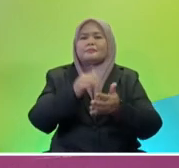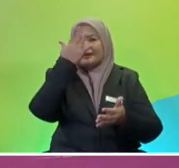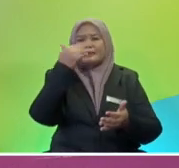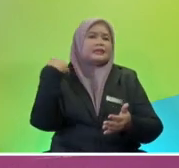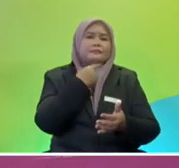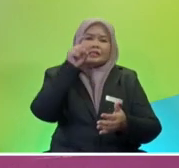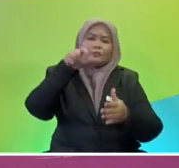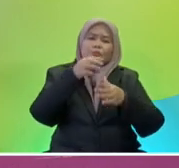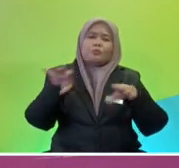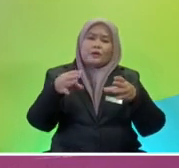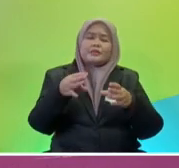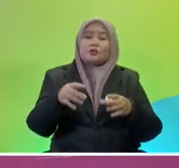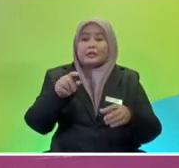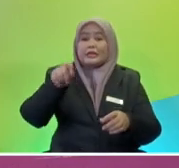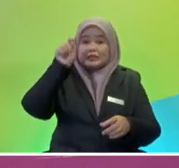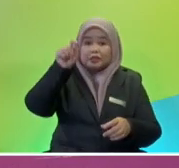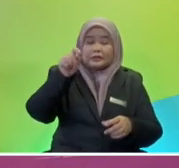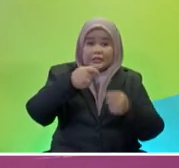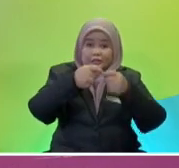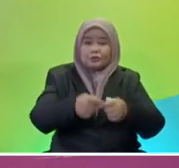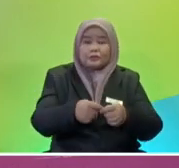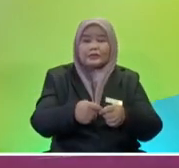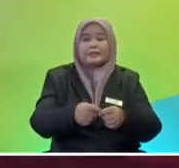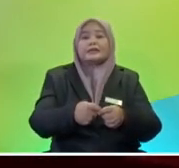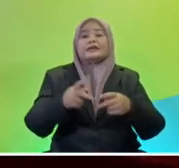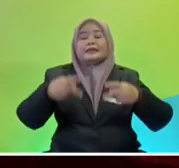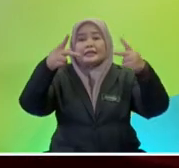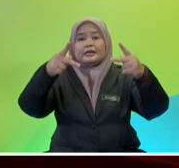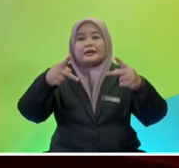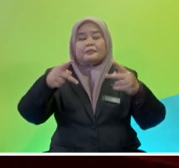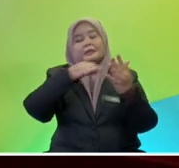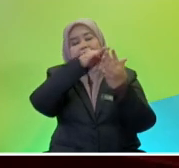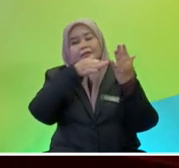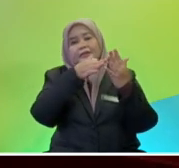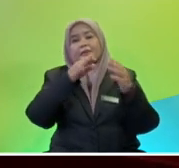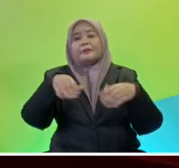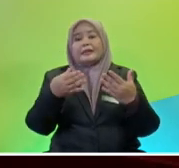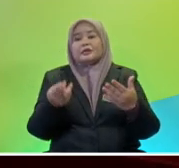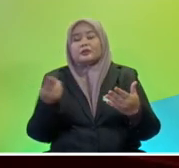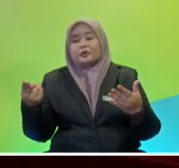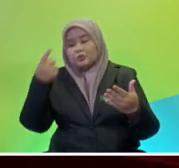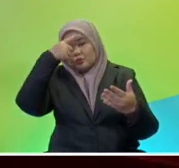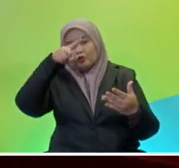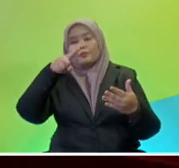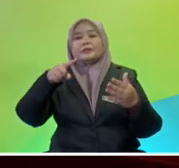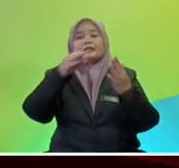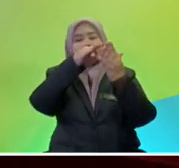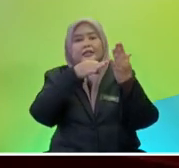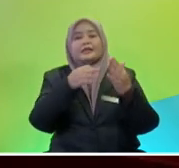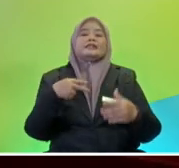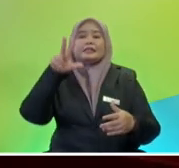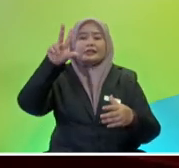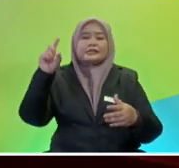Coba kita nak Tentukan kaidah pencak Siran dan instrumen petak Siran dari dapat taksiran dalam PB ini ada tiga